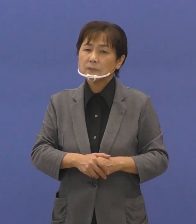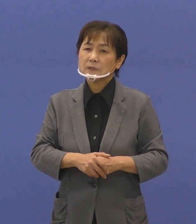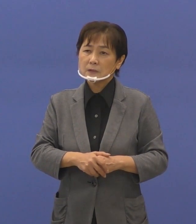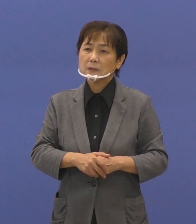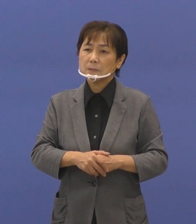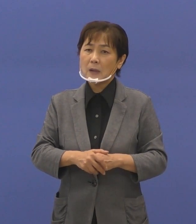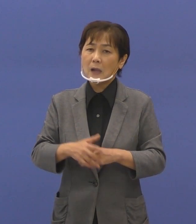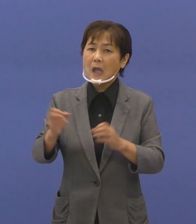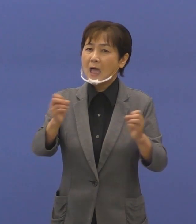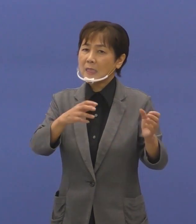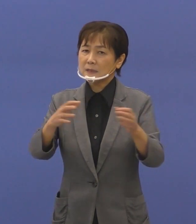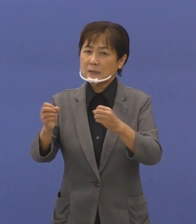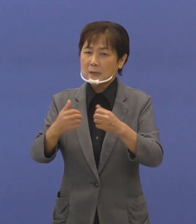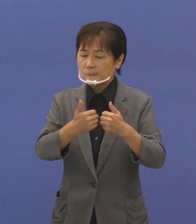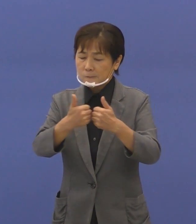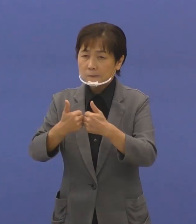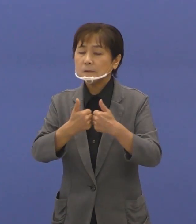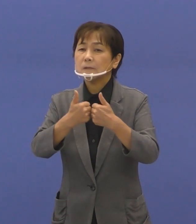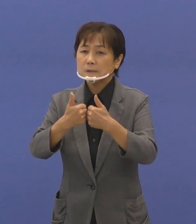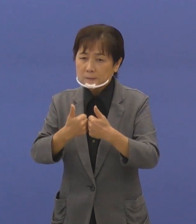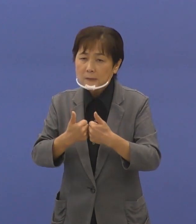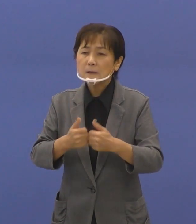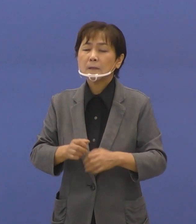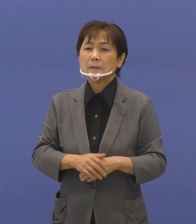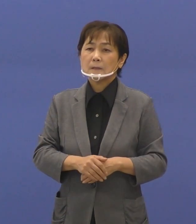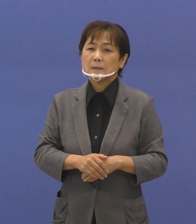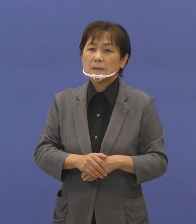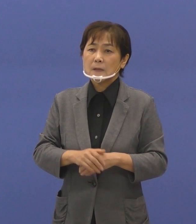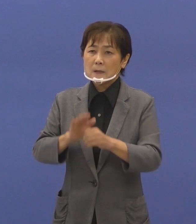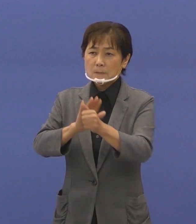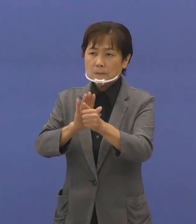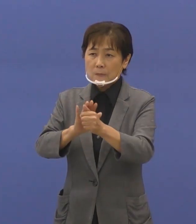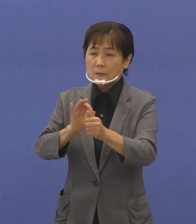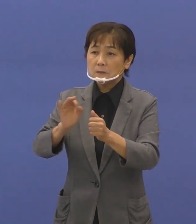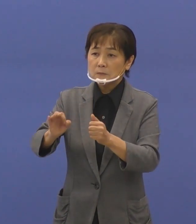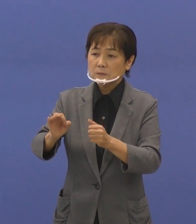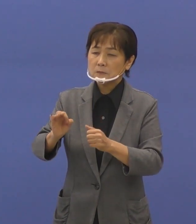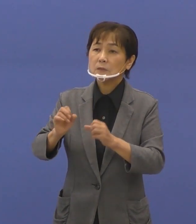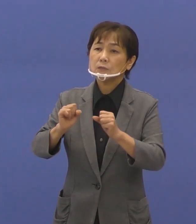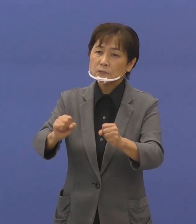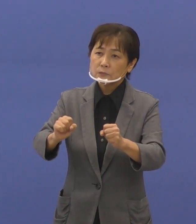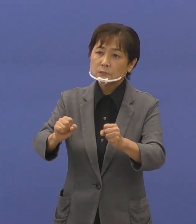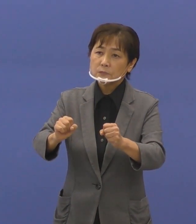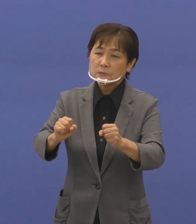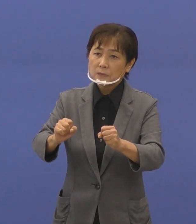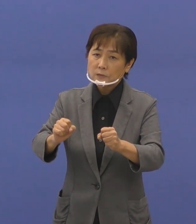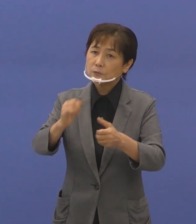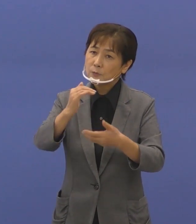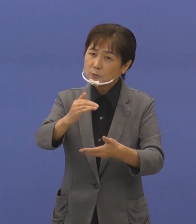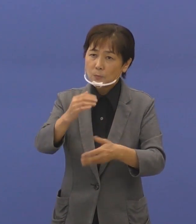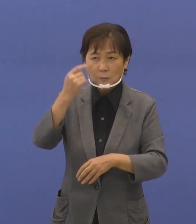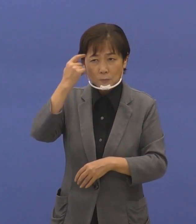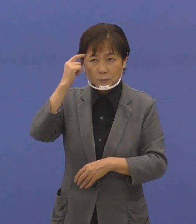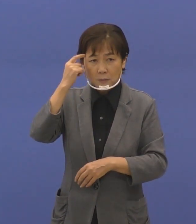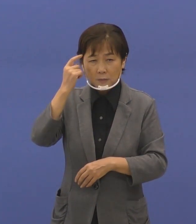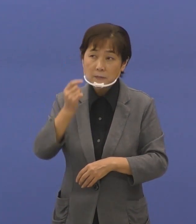補償でしょうか、そういったものに向けた補正などを組む予定というのは今のところあるでしょうか。 はい、